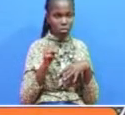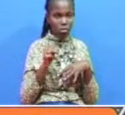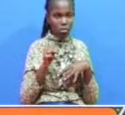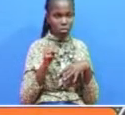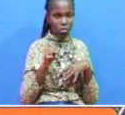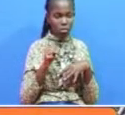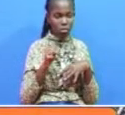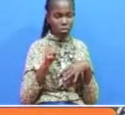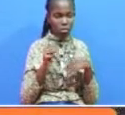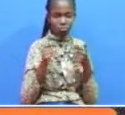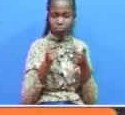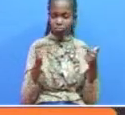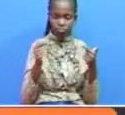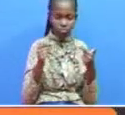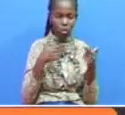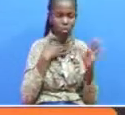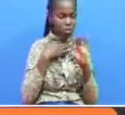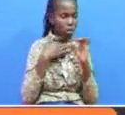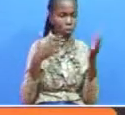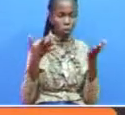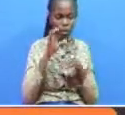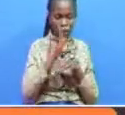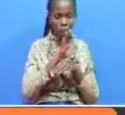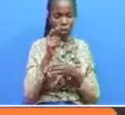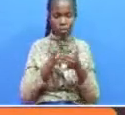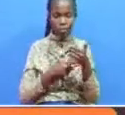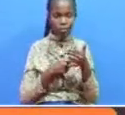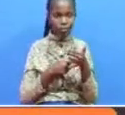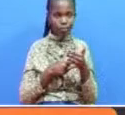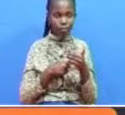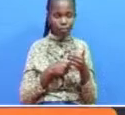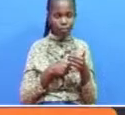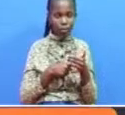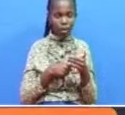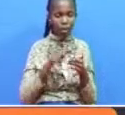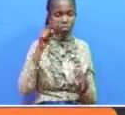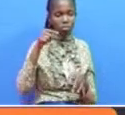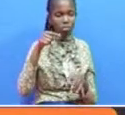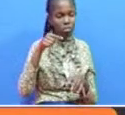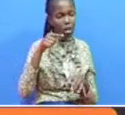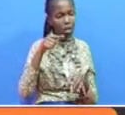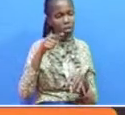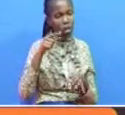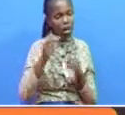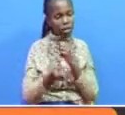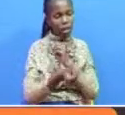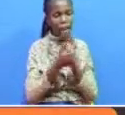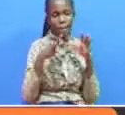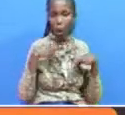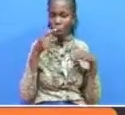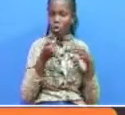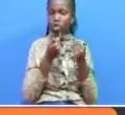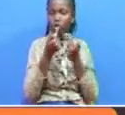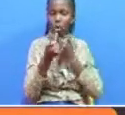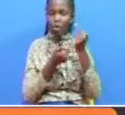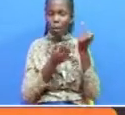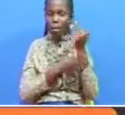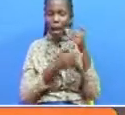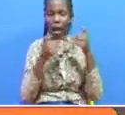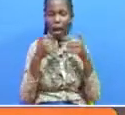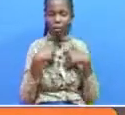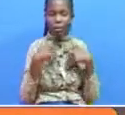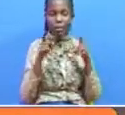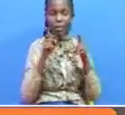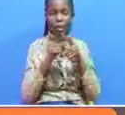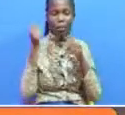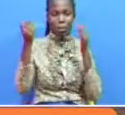mawendi mamu ndu wa siyaza. Valaya ndai kanisa kwitho wa mustali ni wa mbe kumakoso watati ya lame kumia maone ni matona kuwathuthi ya nduthi va Kenya.